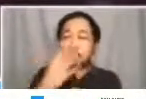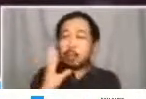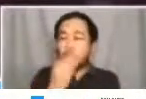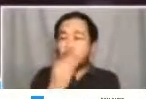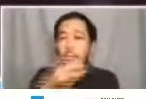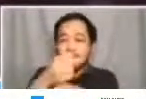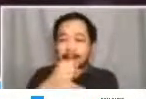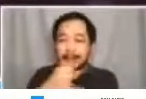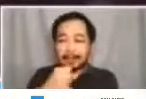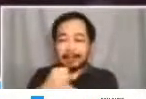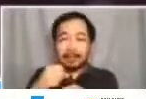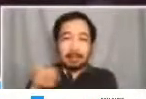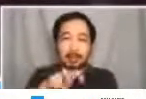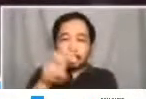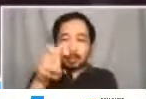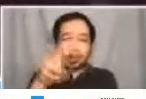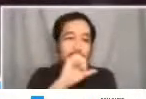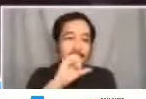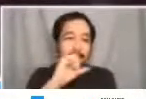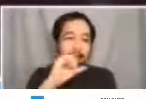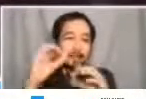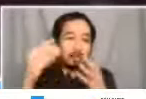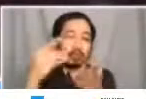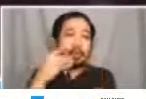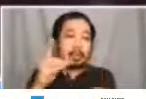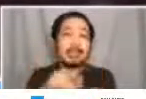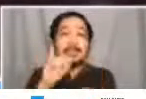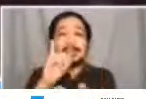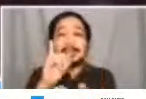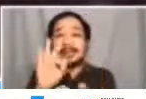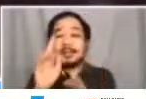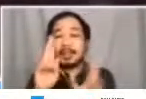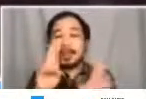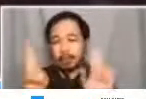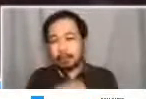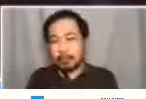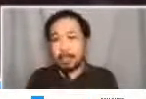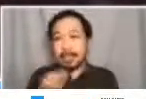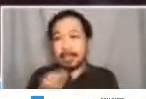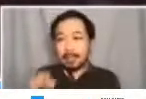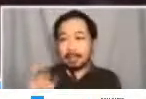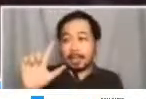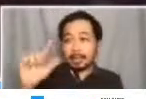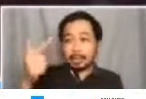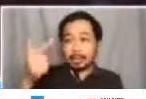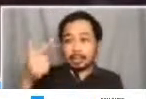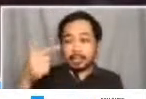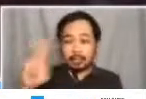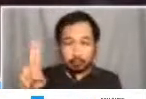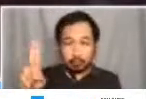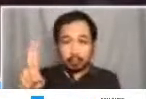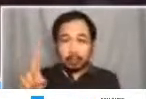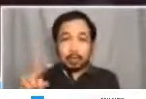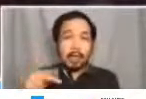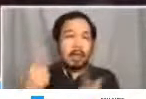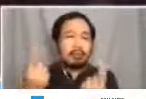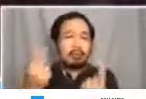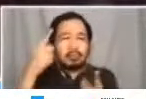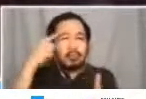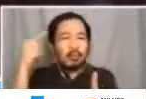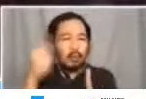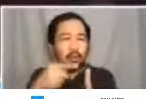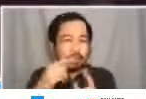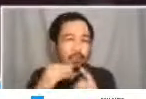nagpositibo dito sa ilang mga bayan na kalapit ng lalawigan ng Leyte, gaya ng Hilongos, Tolosa, Panawan at